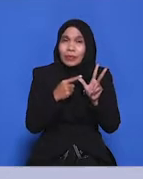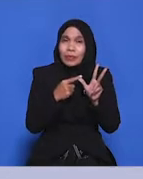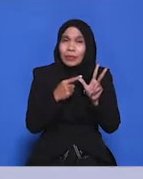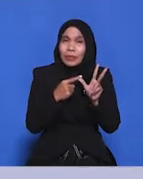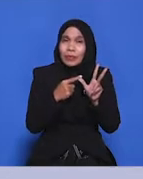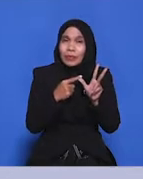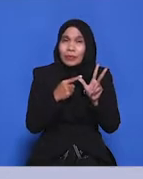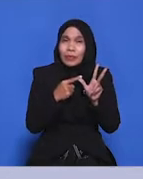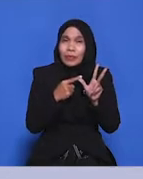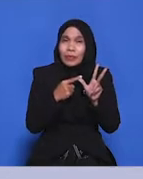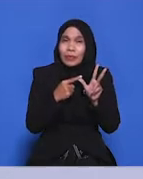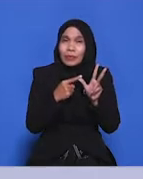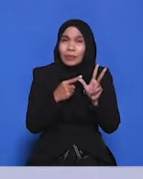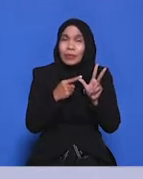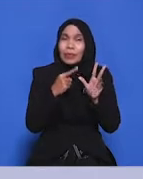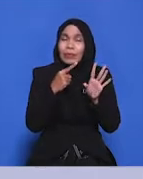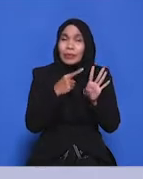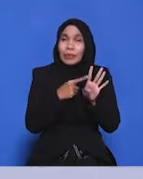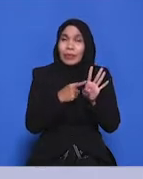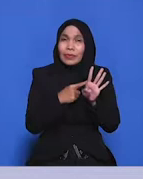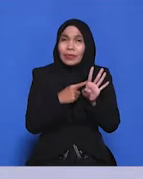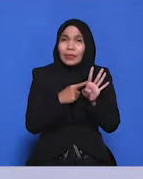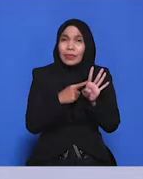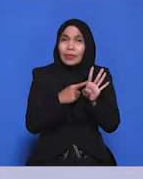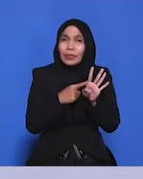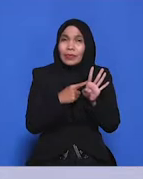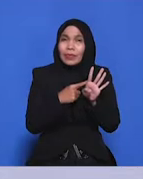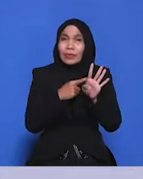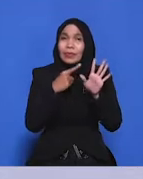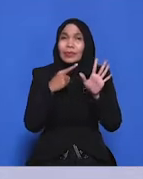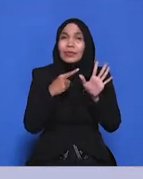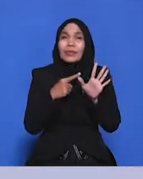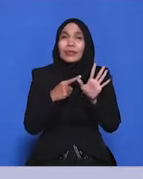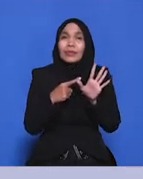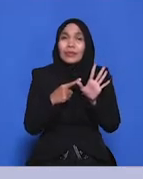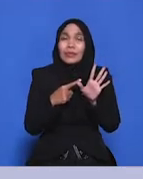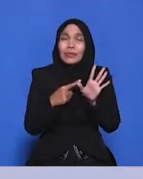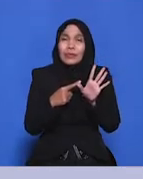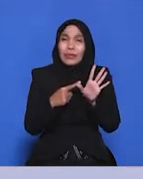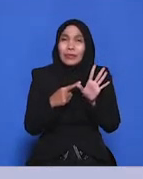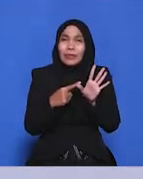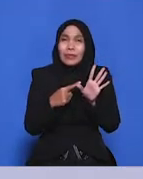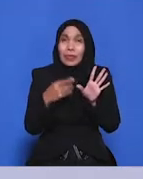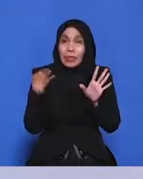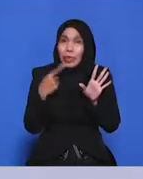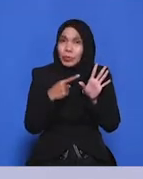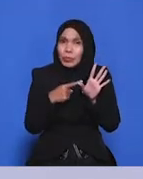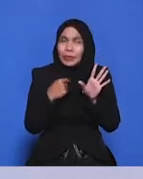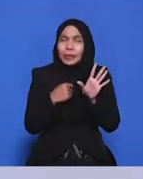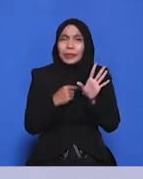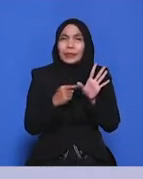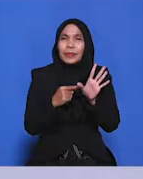Tarikhil Afghan, Al-Khatirat dan At-Takayyufat 'ala Syarhid